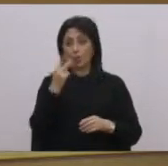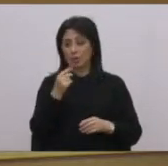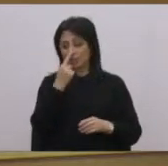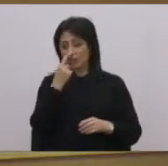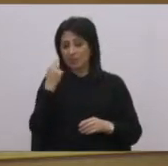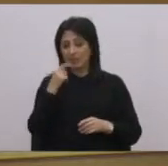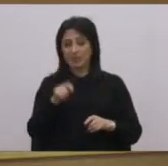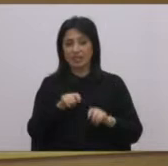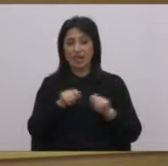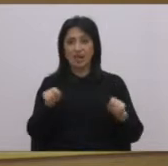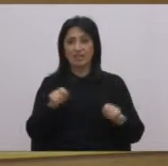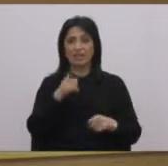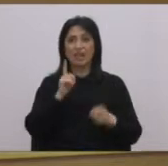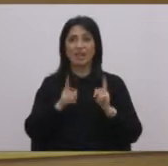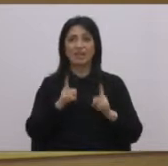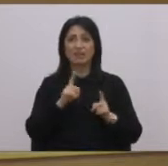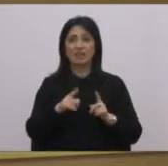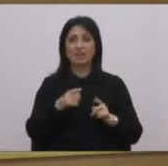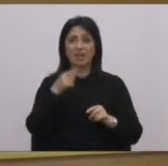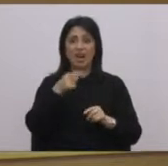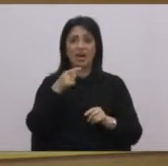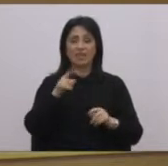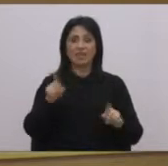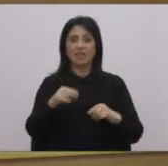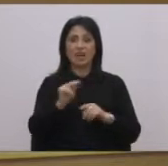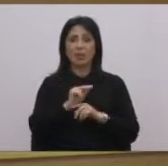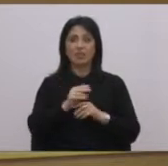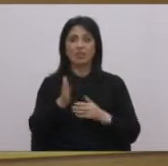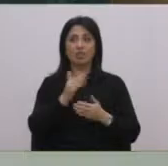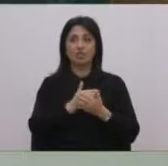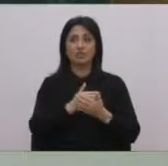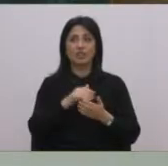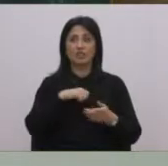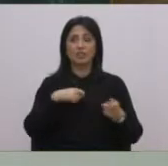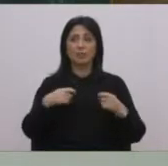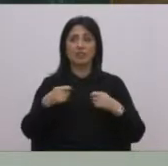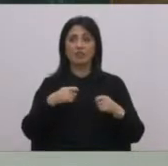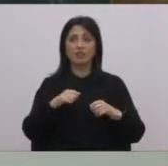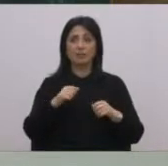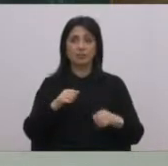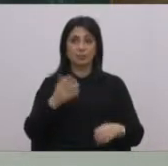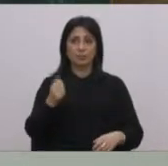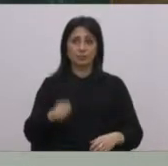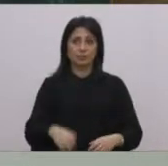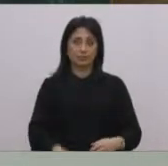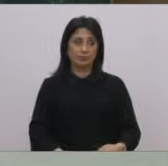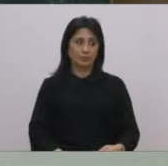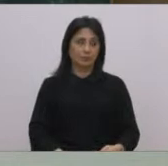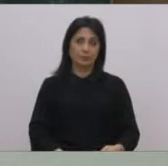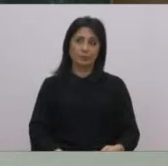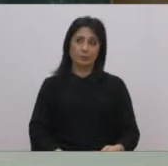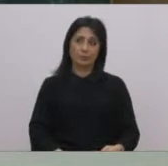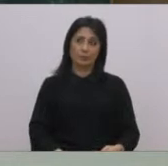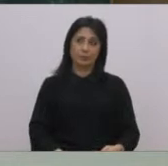წინ გაიხსნა რეალურად 1000 რეაბილიტაციის შემდეგ ადგილობრივმა თვითმმართველობამ შეძლო.